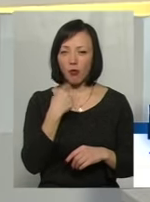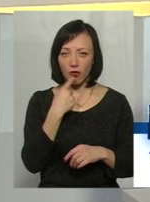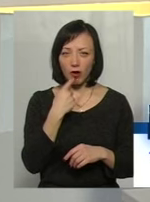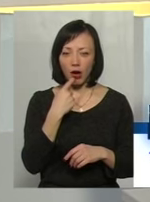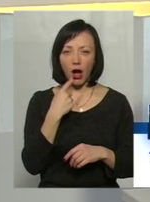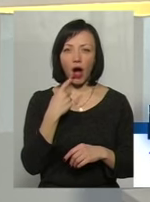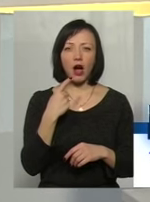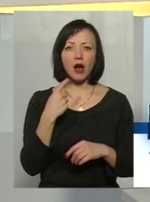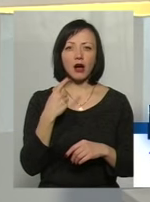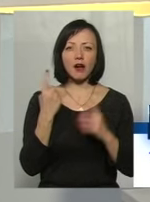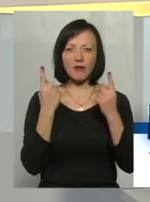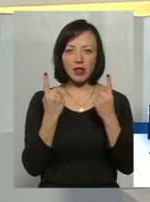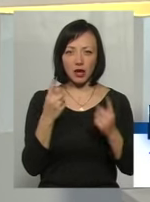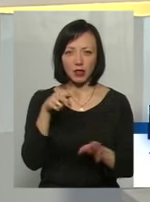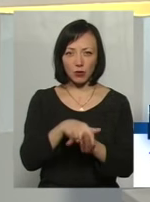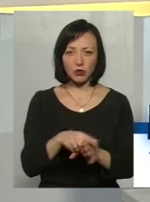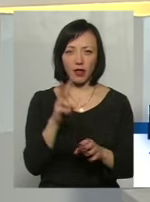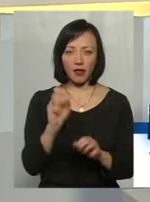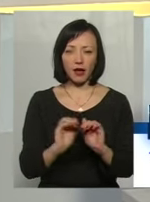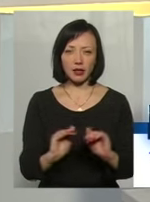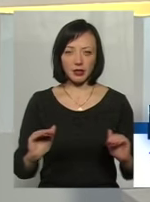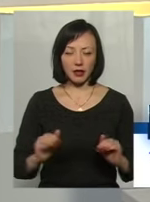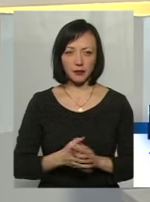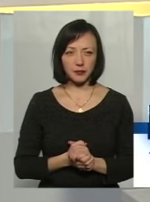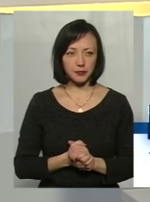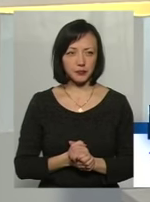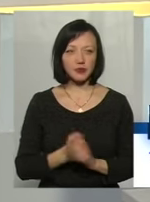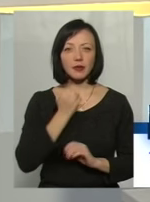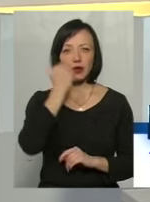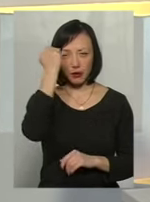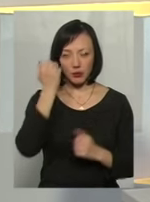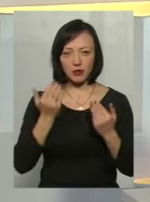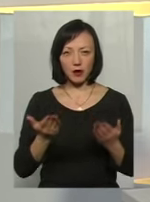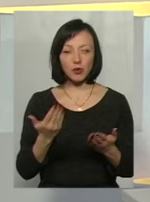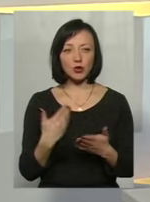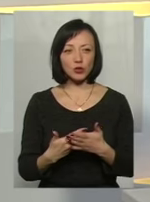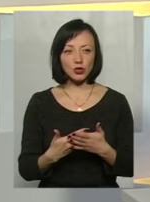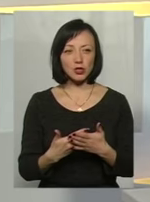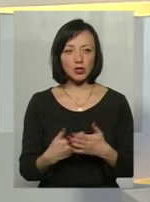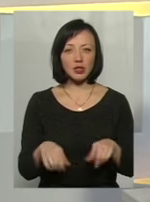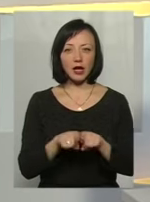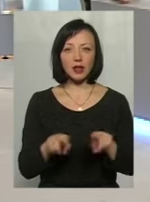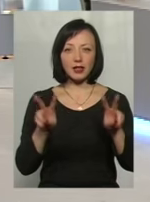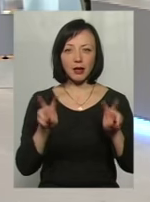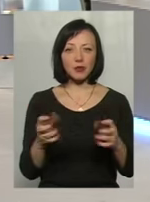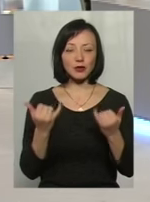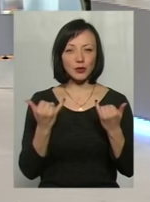ваше питання. Нагрузка, нагрузка на дітей. Дякую ми вам. Зрозуміли. Дякуємо вам. Отож, така тема, яка